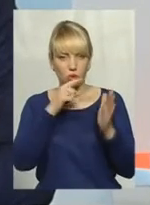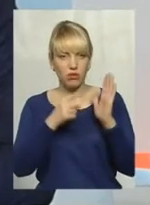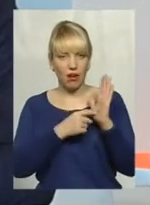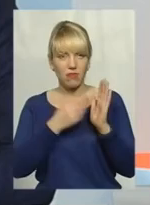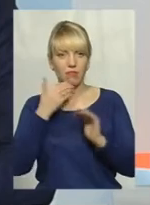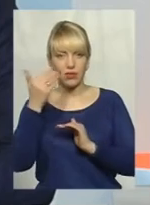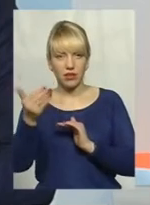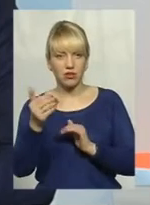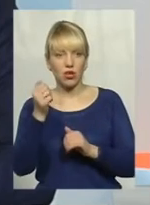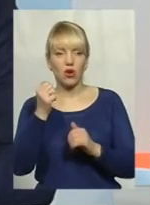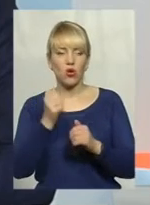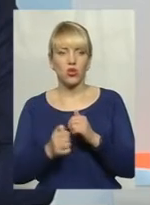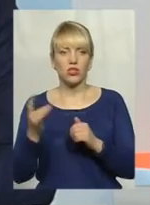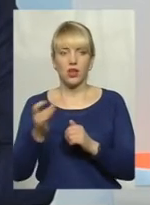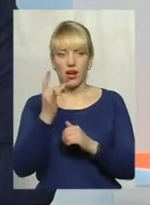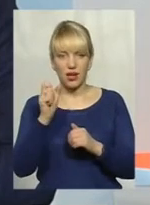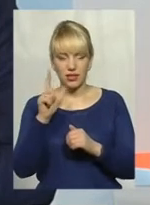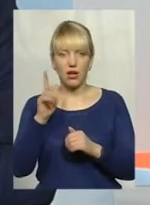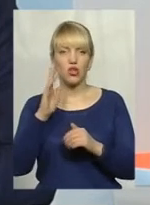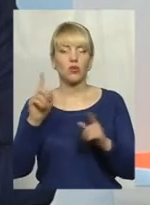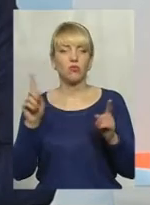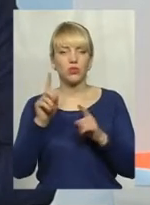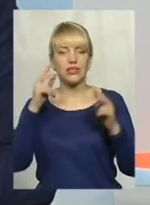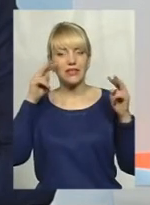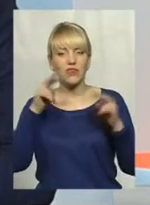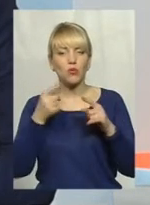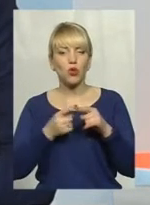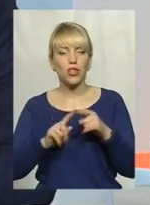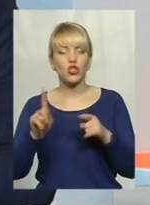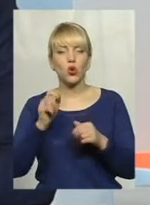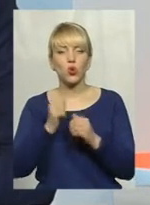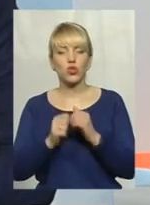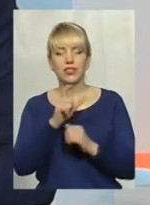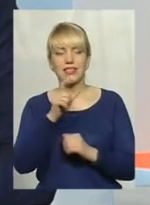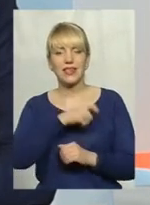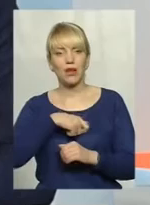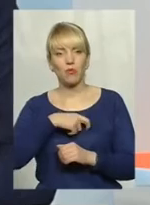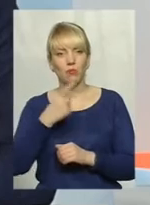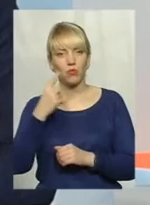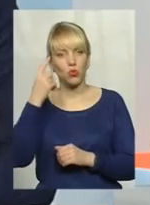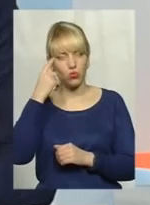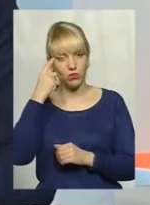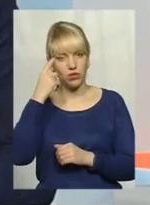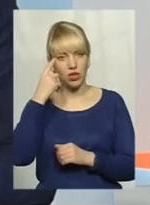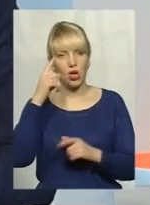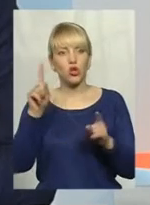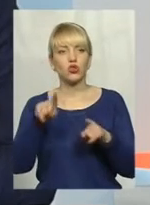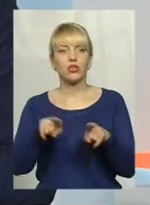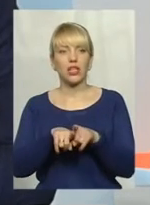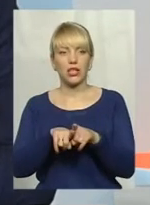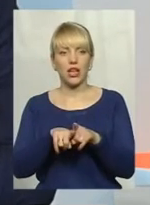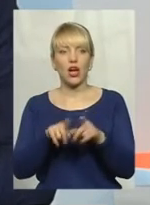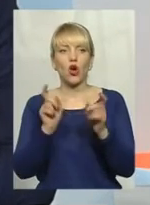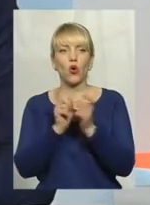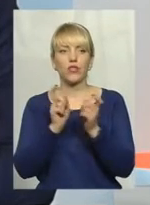вона буде свідчити про те, що кожен із депутатів в першу чергу задумується, що таке конфлікт інтересів, якщо